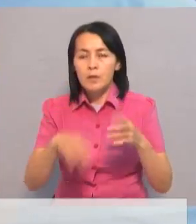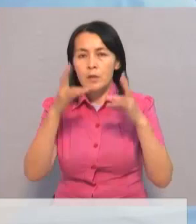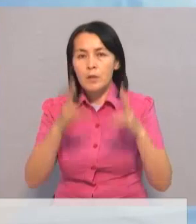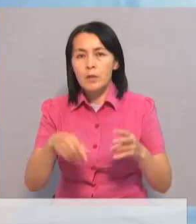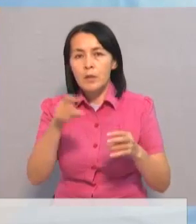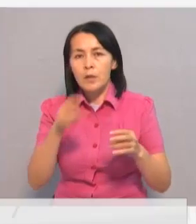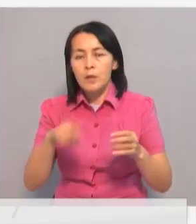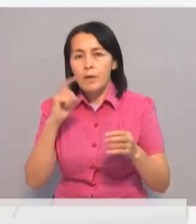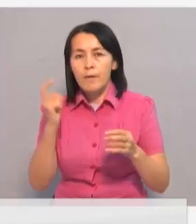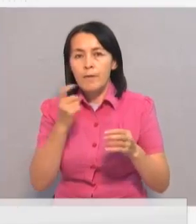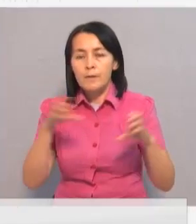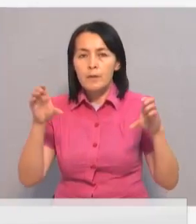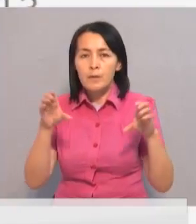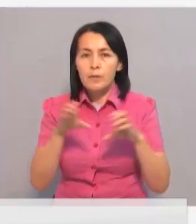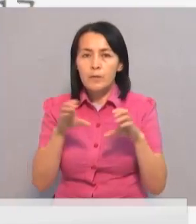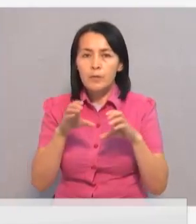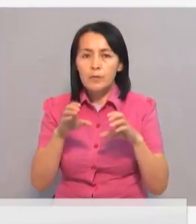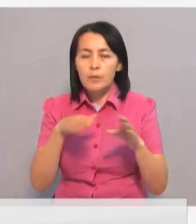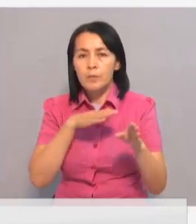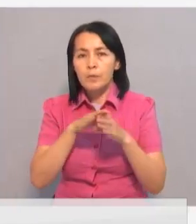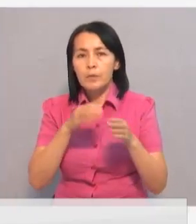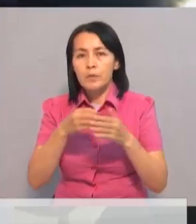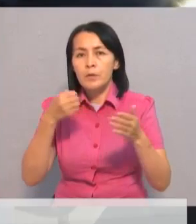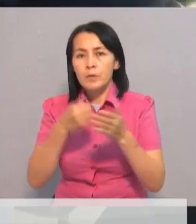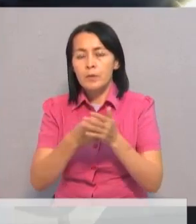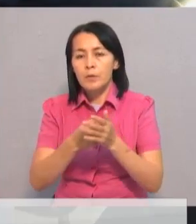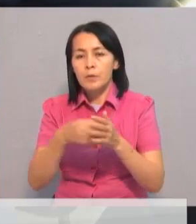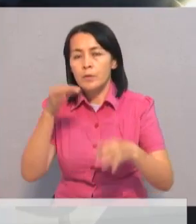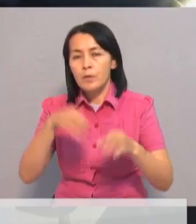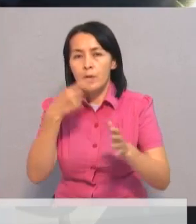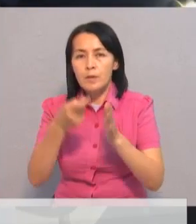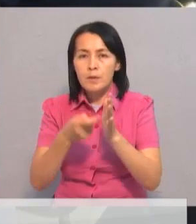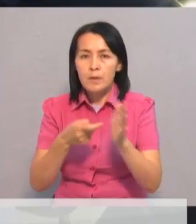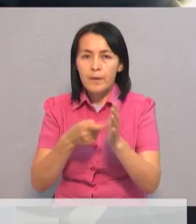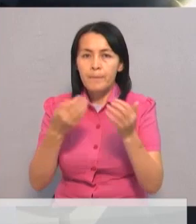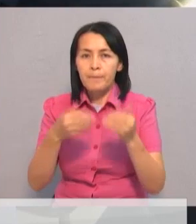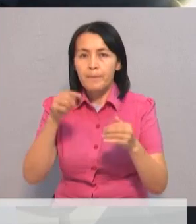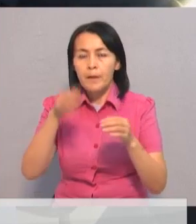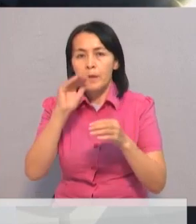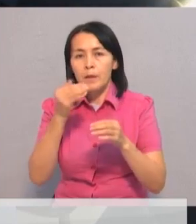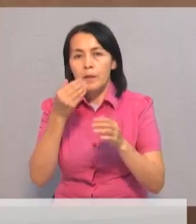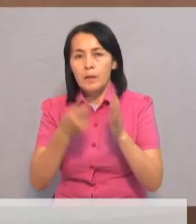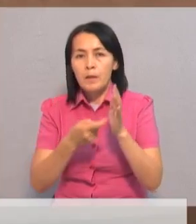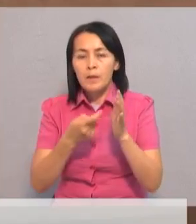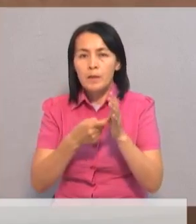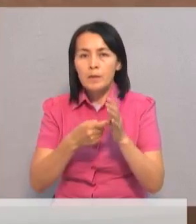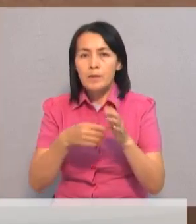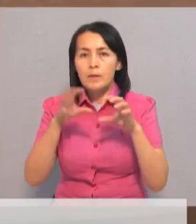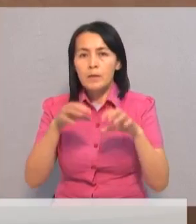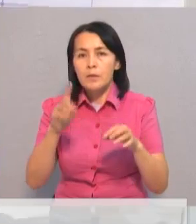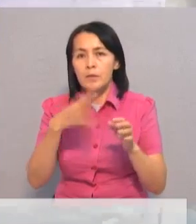нарушителя, владельца торговой точки, проводится процесс возбуждения административного дела. По данному факту возбуждается дело по